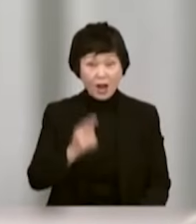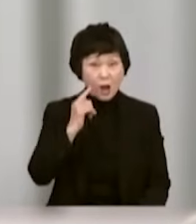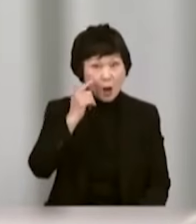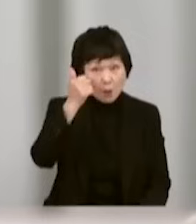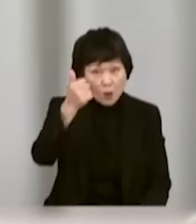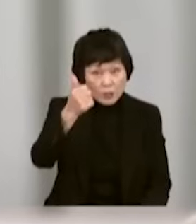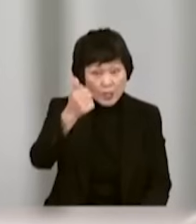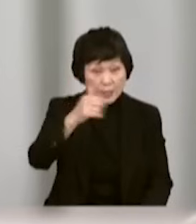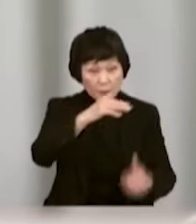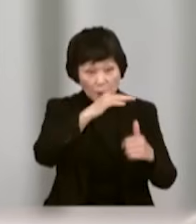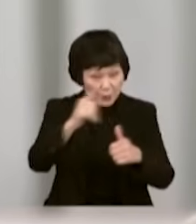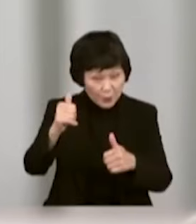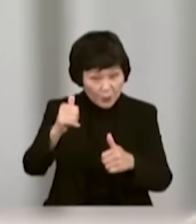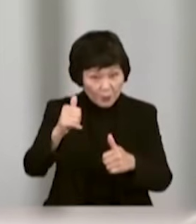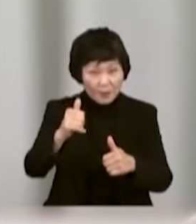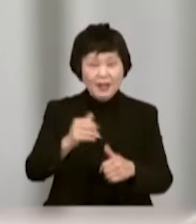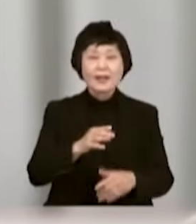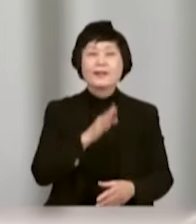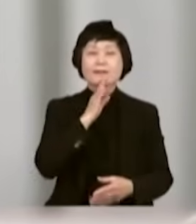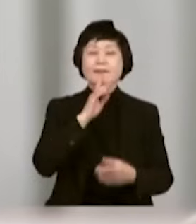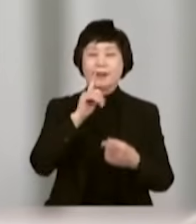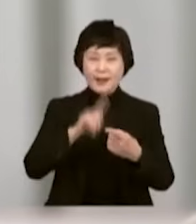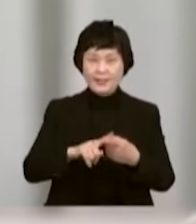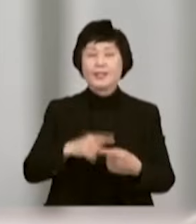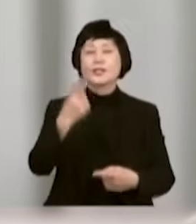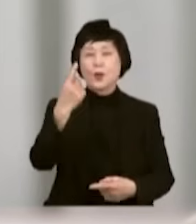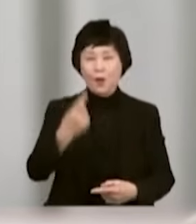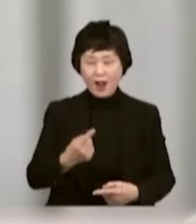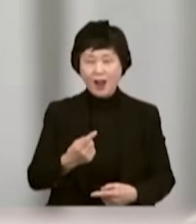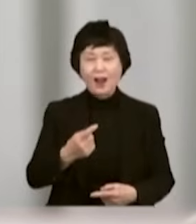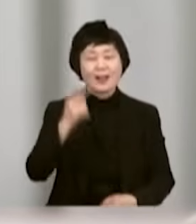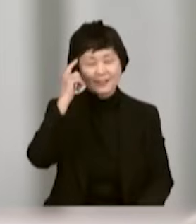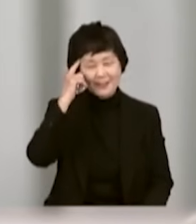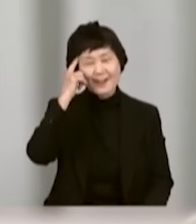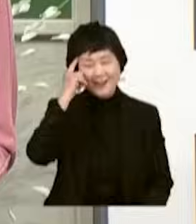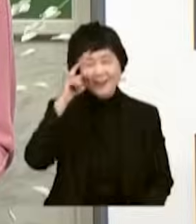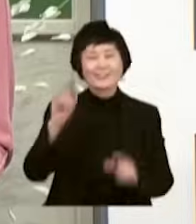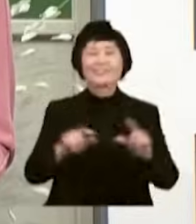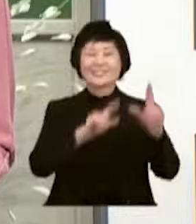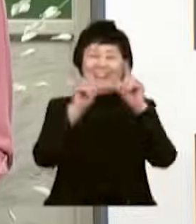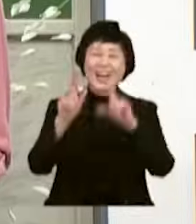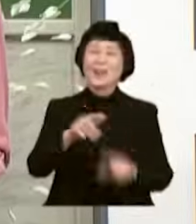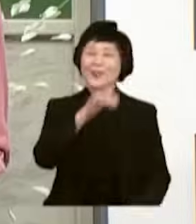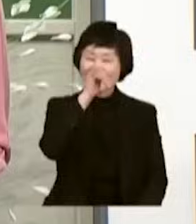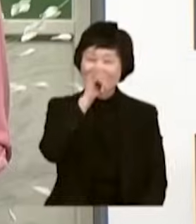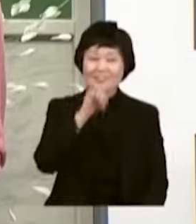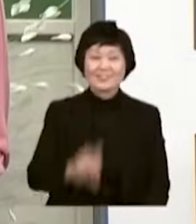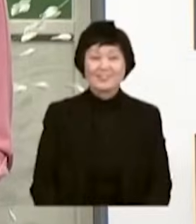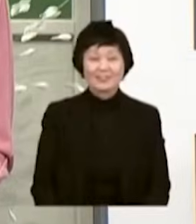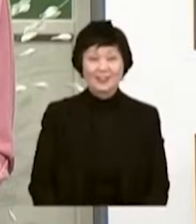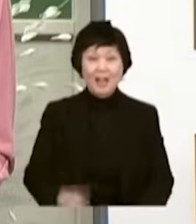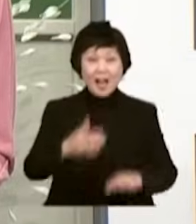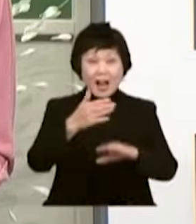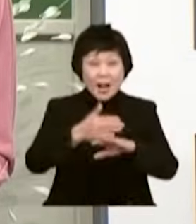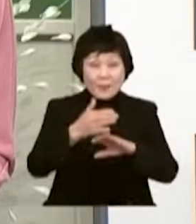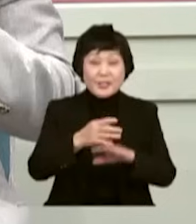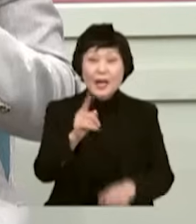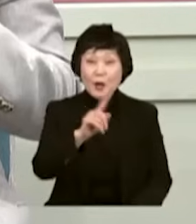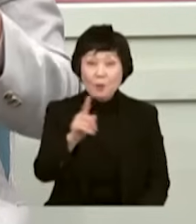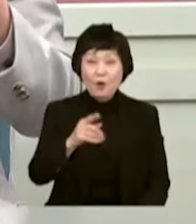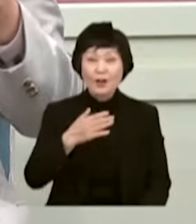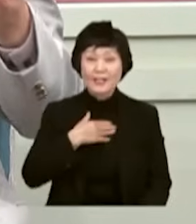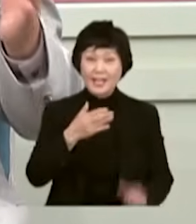부르면은 아 당연히 스케줄을 조정해야 되는구나라고 알고 지금까지 살고 있습니다. 정말 감사한 것은 네.